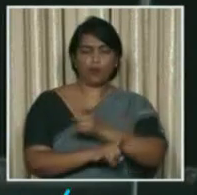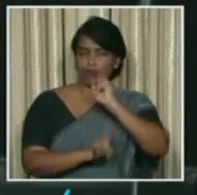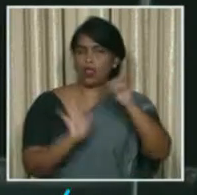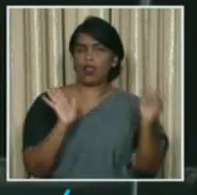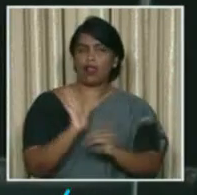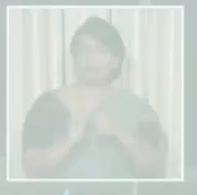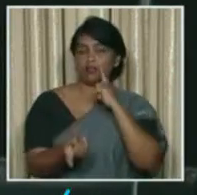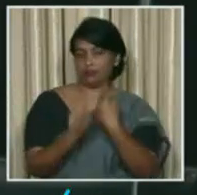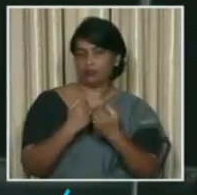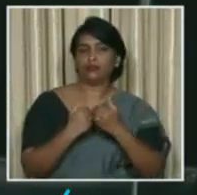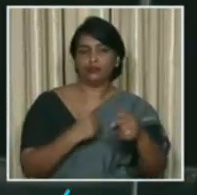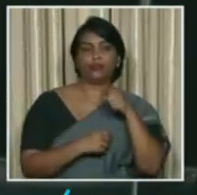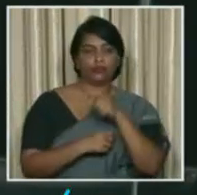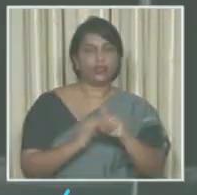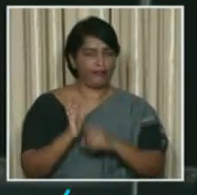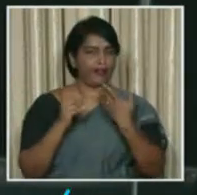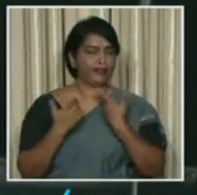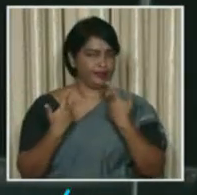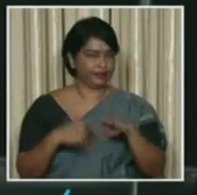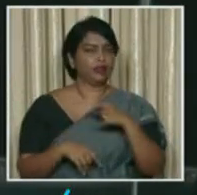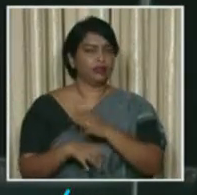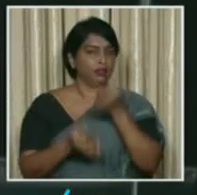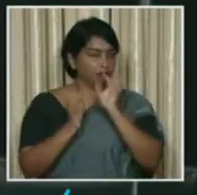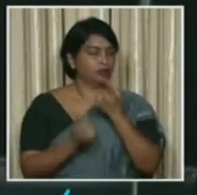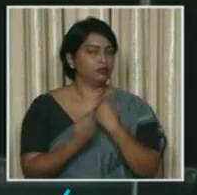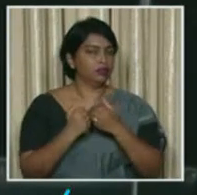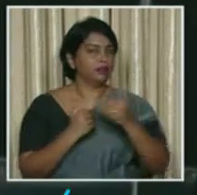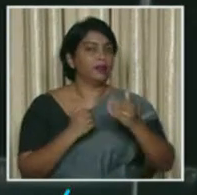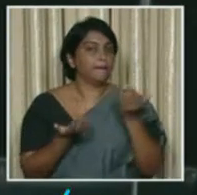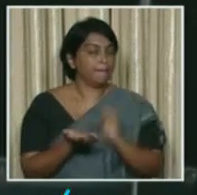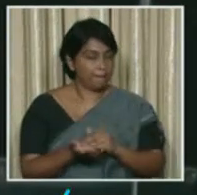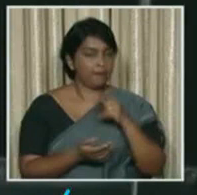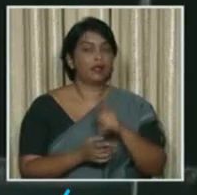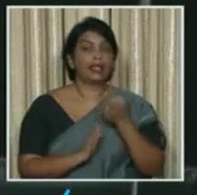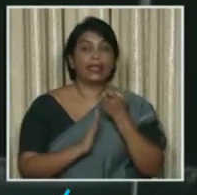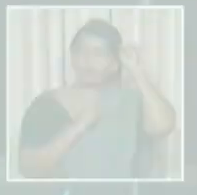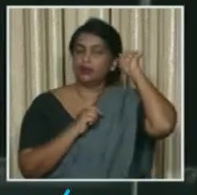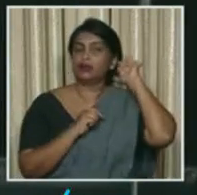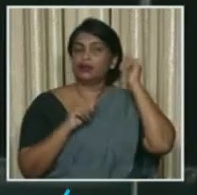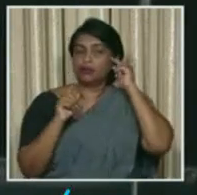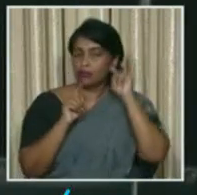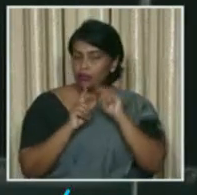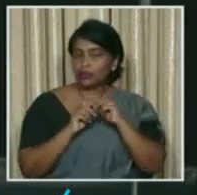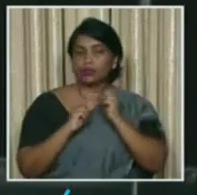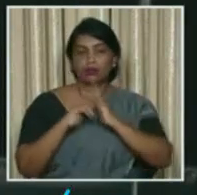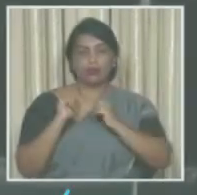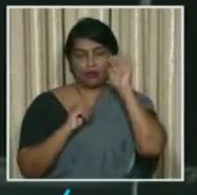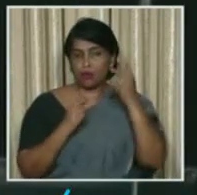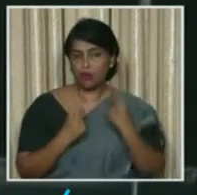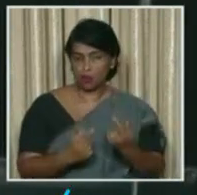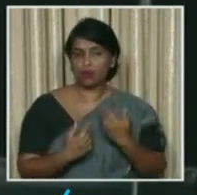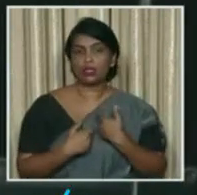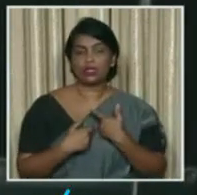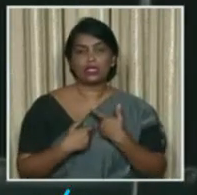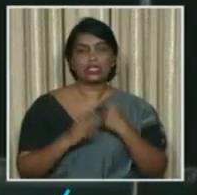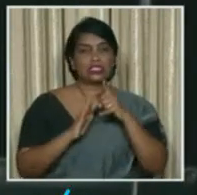යවලා පරීක්ෂණයක් කරන්න කියලා. ඒතකොට ඔහු නිවාඩු යවලා තියෙනවා. විධිමත් පරීක්ෂණයක් කරනවා. ඊට පස්සෙ අදාළ නීතිමය ක්‍රියාමාර්ග ගන්නවා. මේ කටයුත්ත දැනගත්තු ගමන්ම